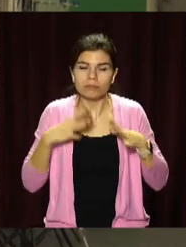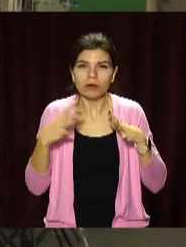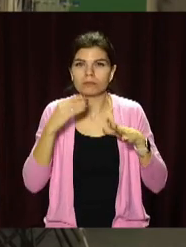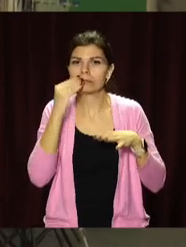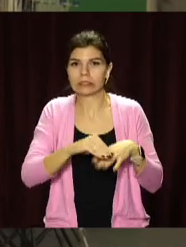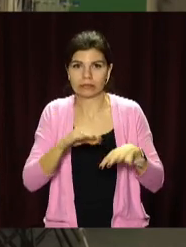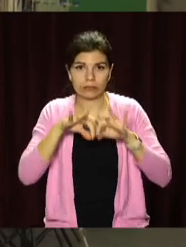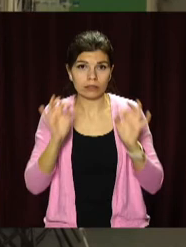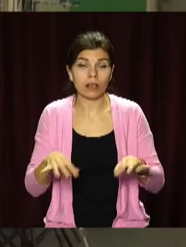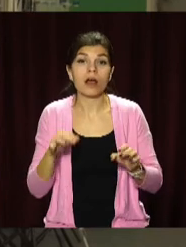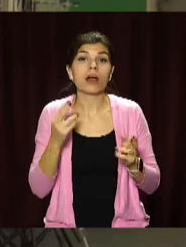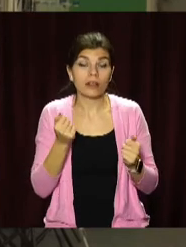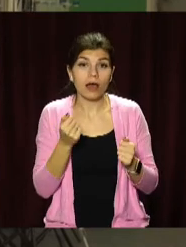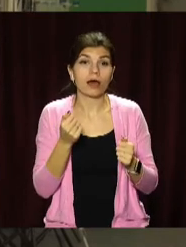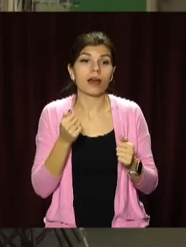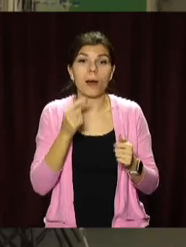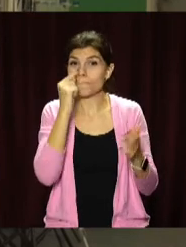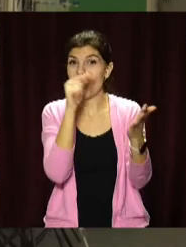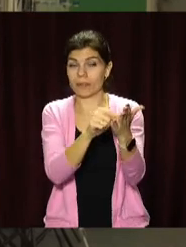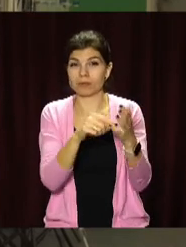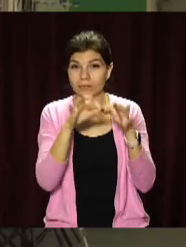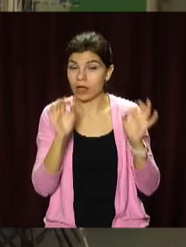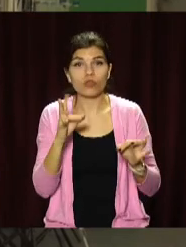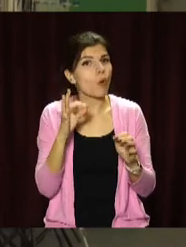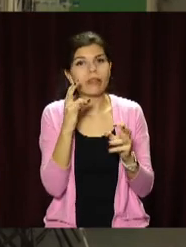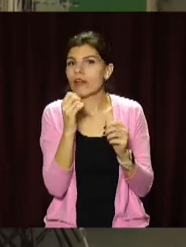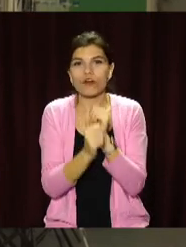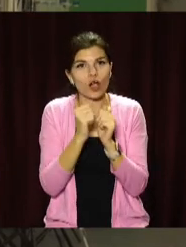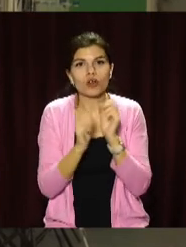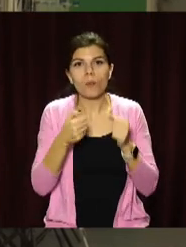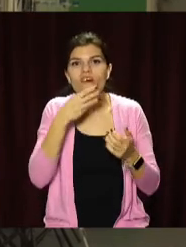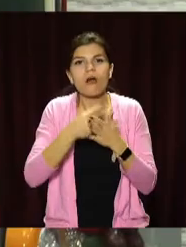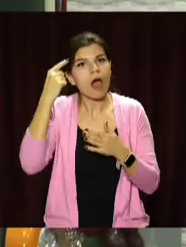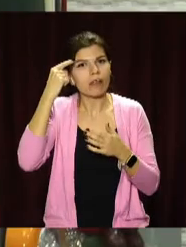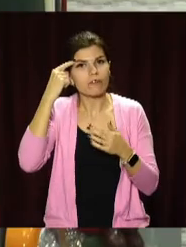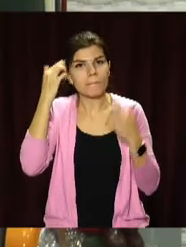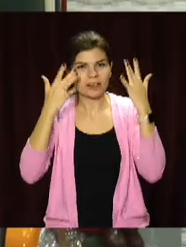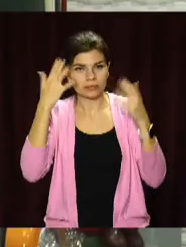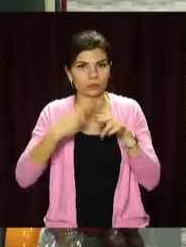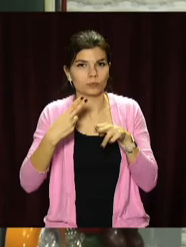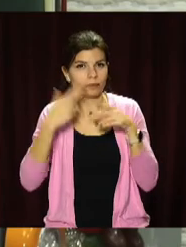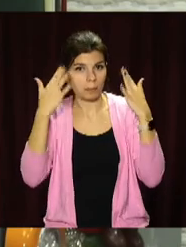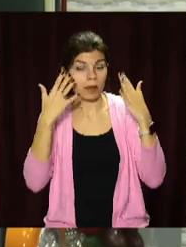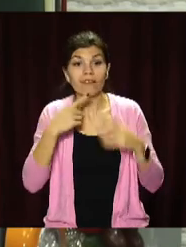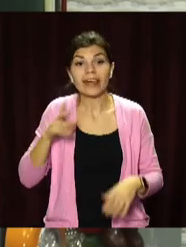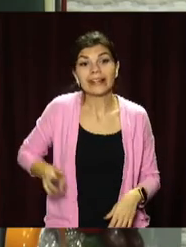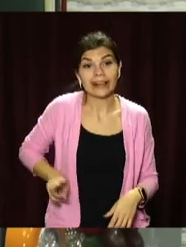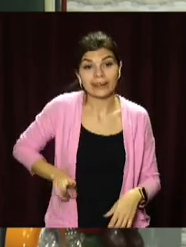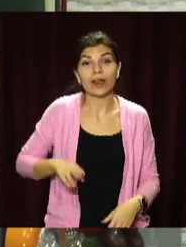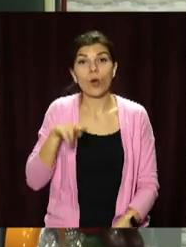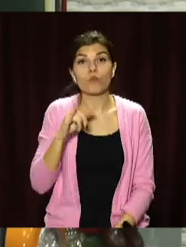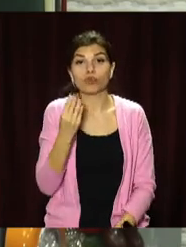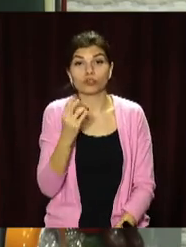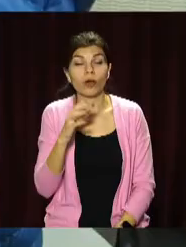який дозволяє йому добре потрапити, але не кожен може справитися зі своєю головою. Директорка спортивної школи Надія